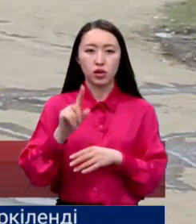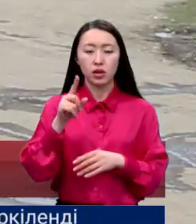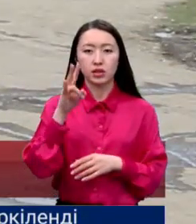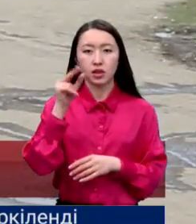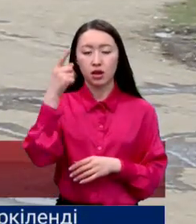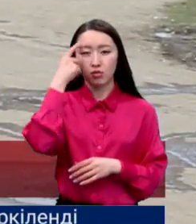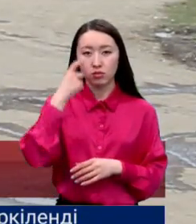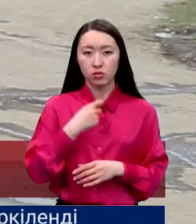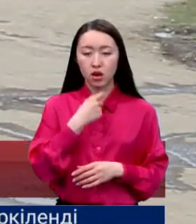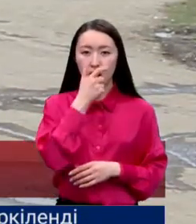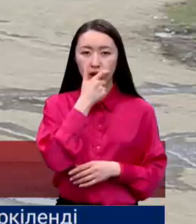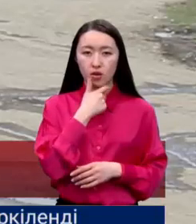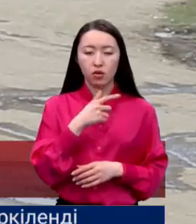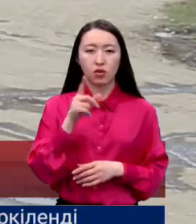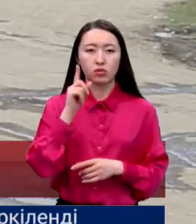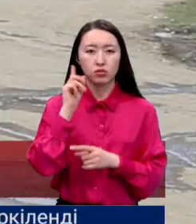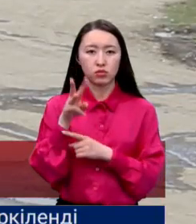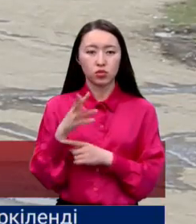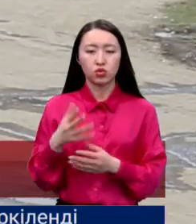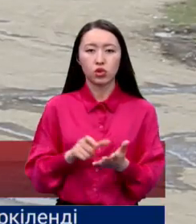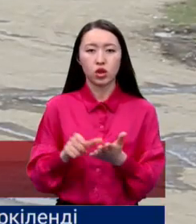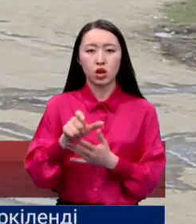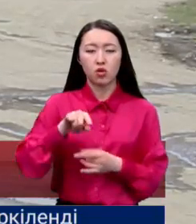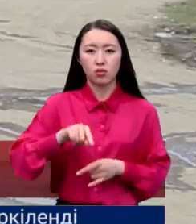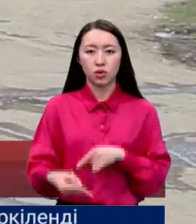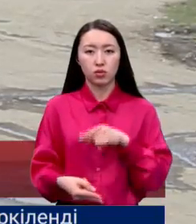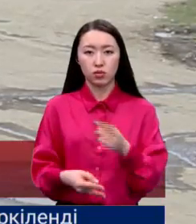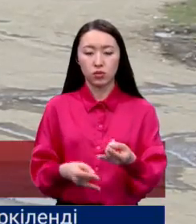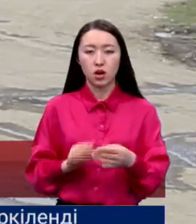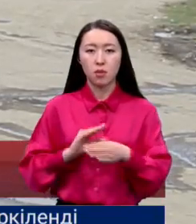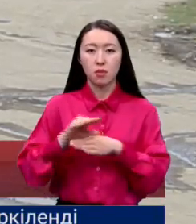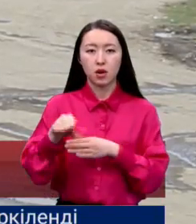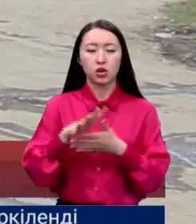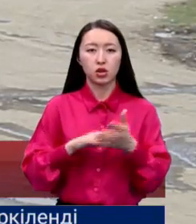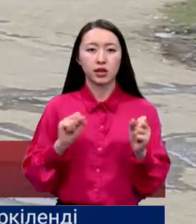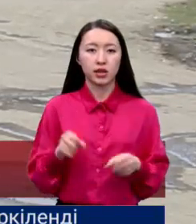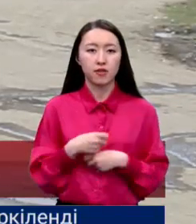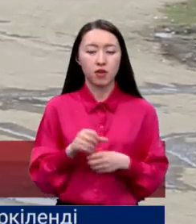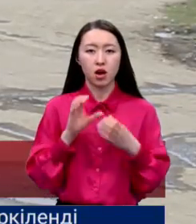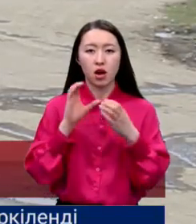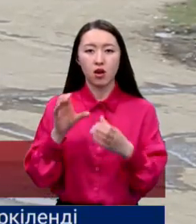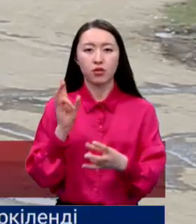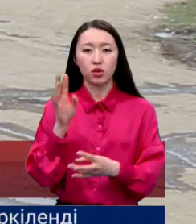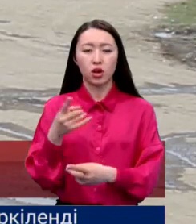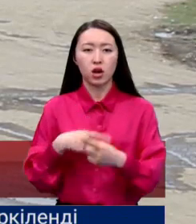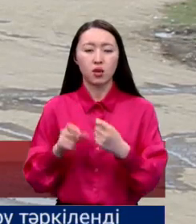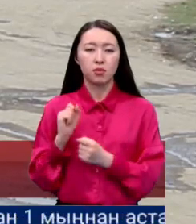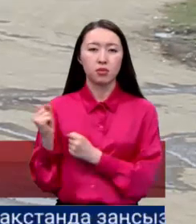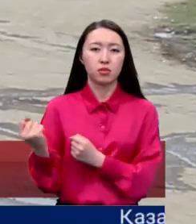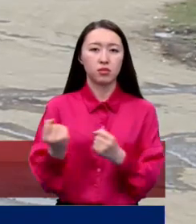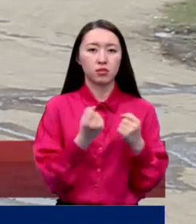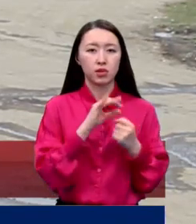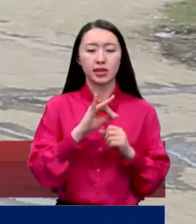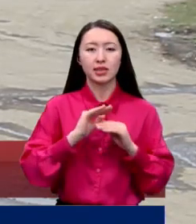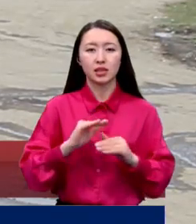знаки, разбивали уже дорогу. На ней проезжать невозможно. Автобусы разворачиваются из-за этих дорог.